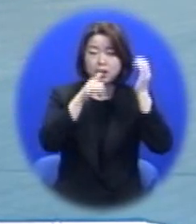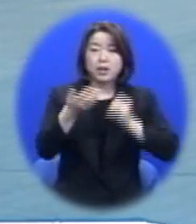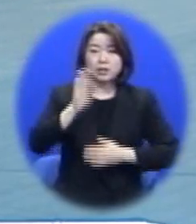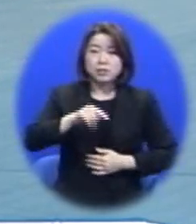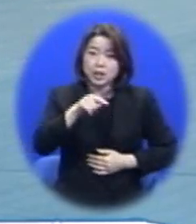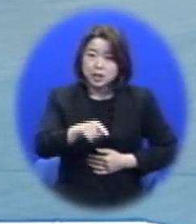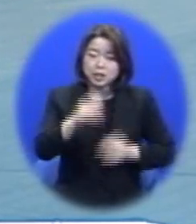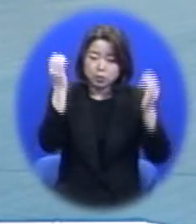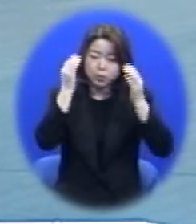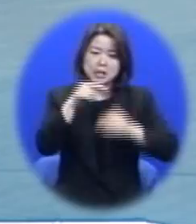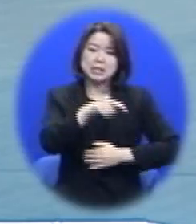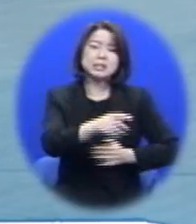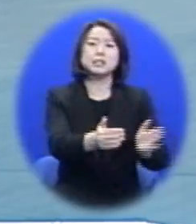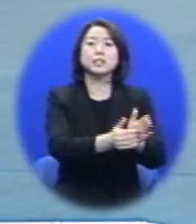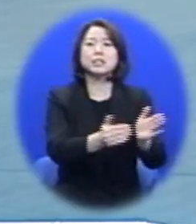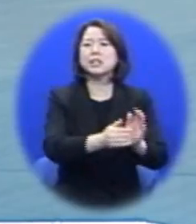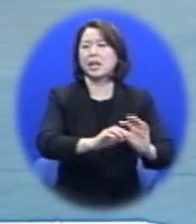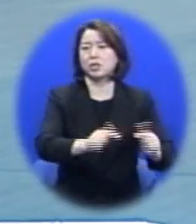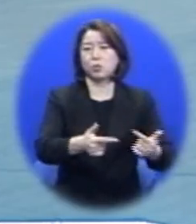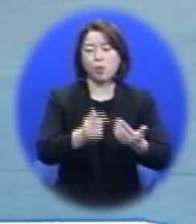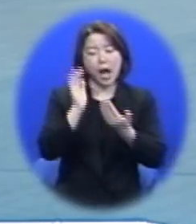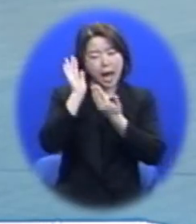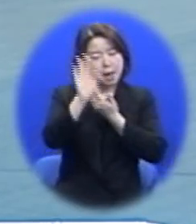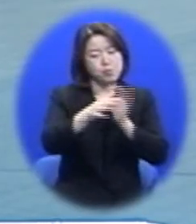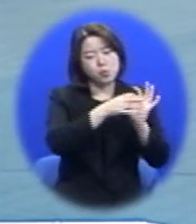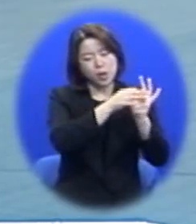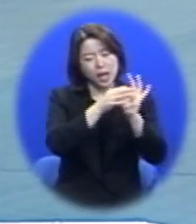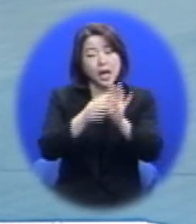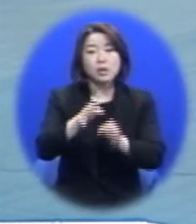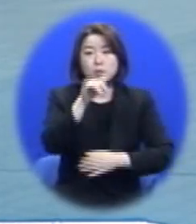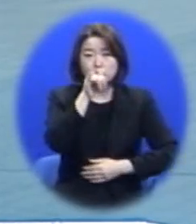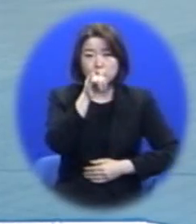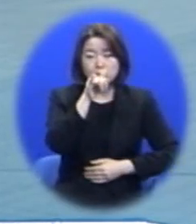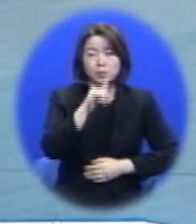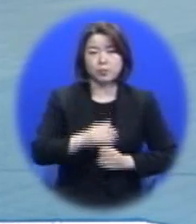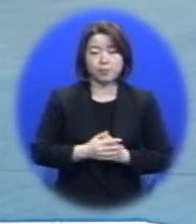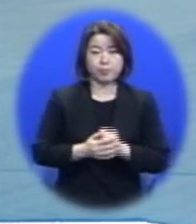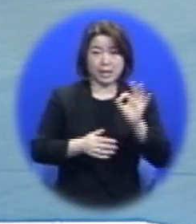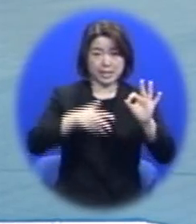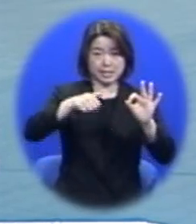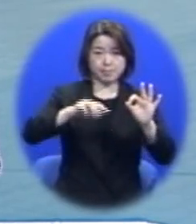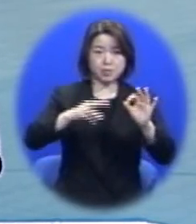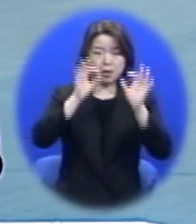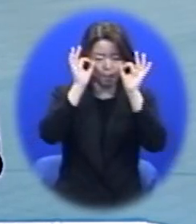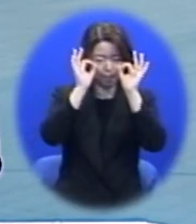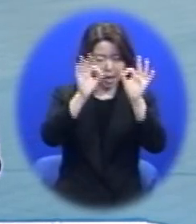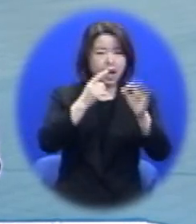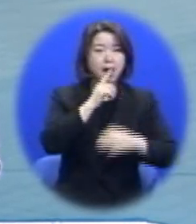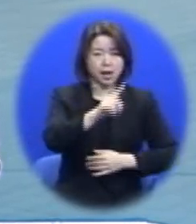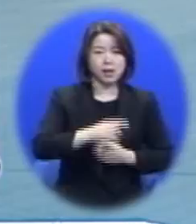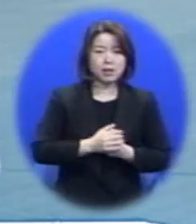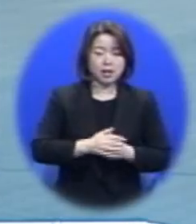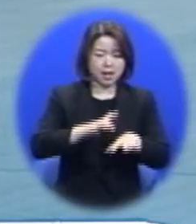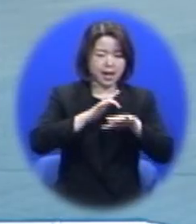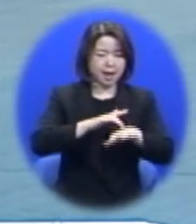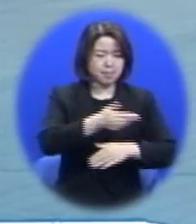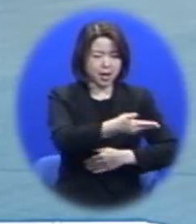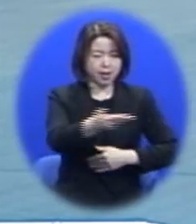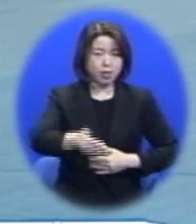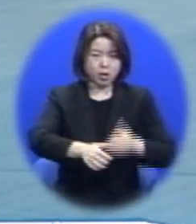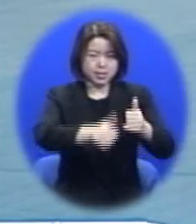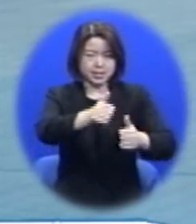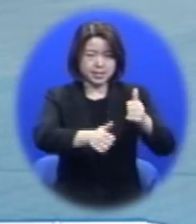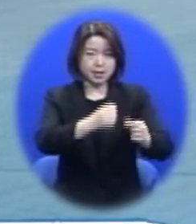이 고난이 여기서 끝나는 게 아니고 계속 될 것이라는 겁니다. 10절에 보아라, 악마가 너희를